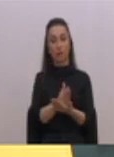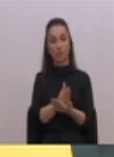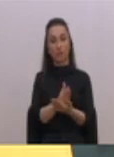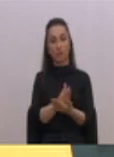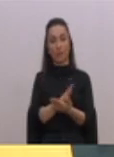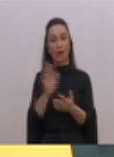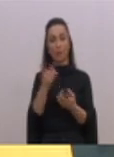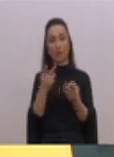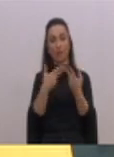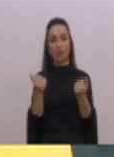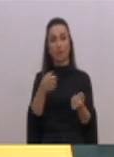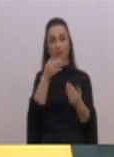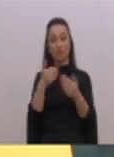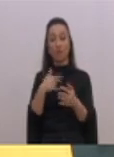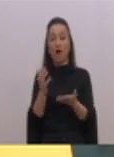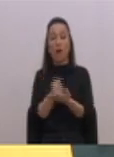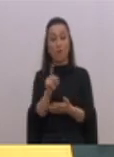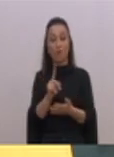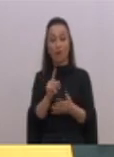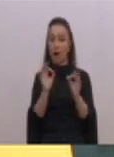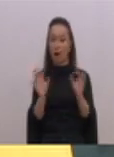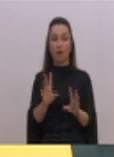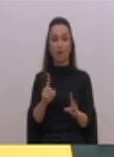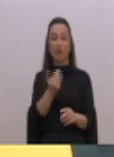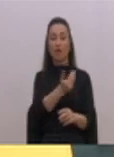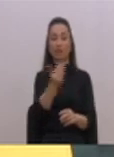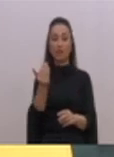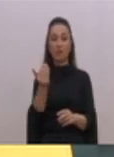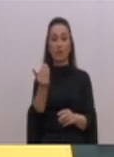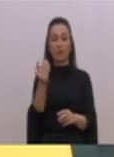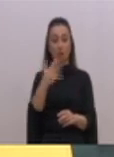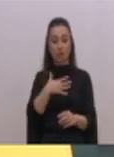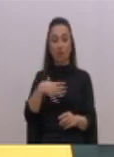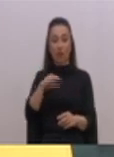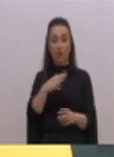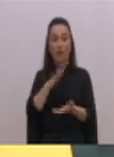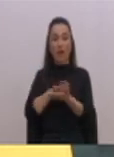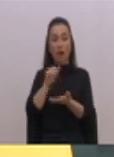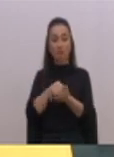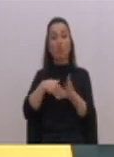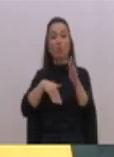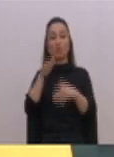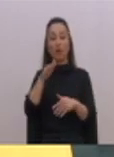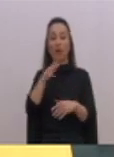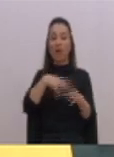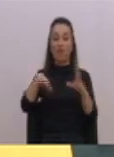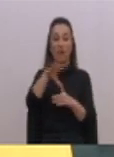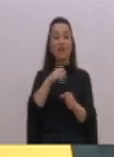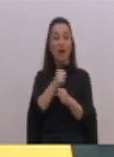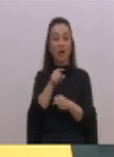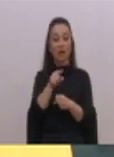არ არის უნდა ვაღიაროთ სანამ ჩვენ არ მოვიგებთ, არასწორია. თქვენი პრეზუმცია, რომ ჩვენი გაფუჭებული ჯობია ყველას